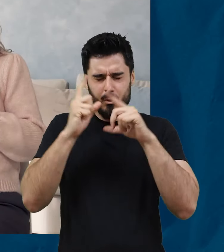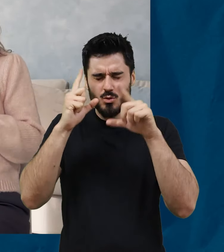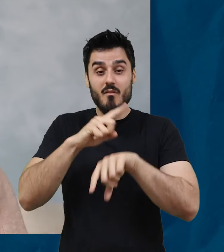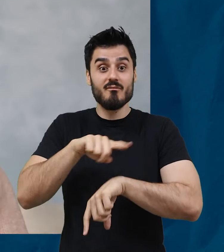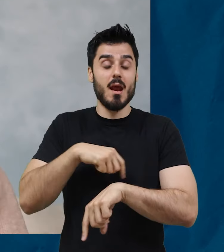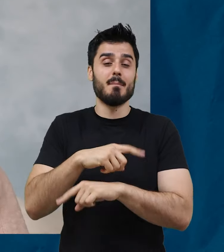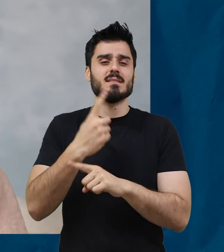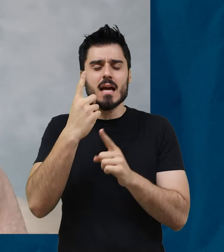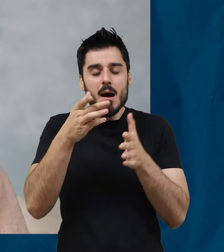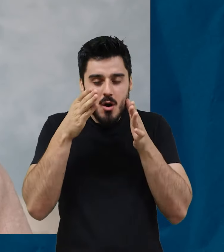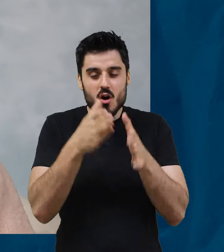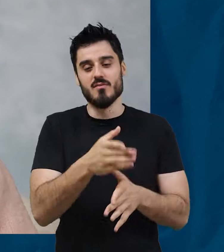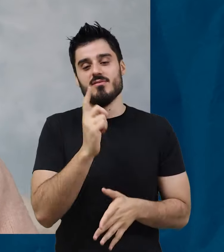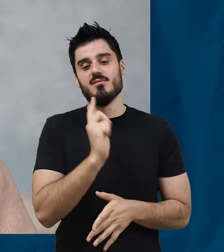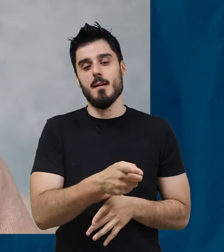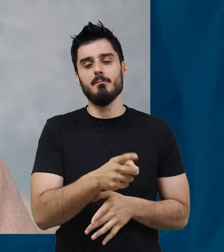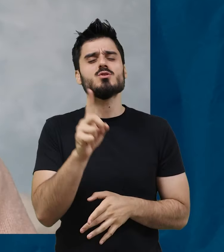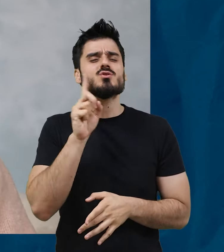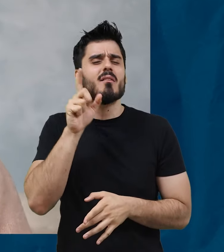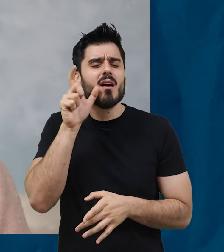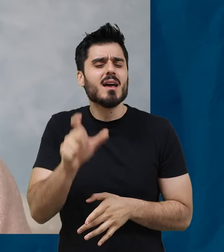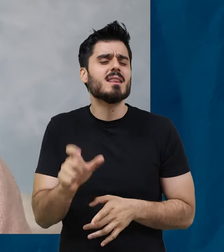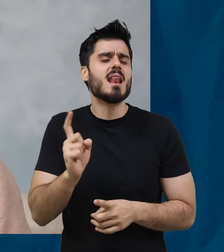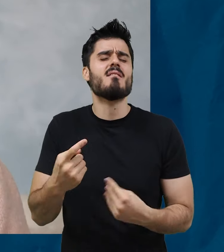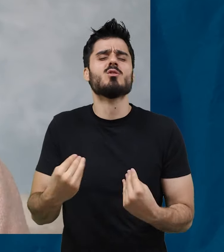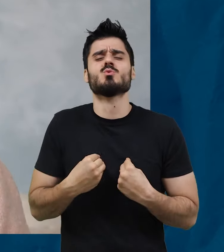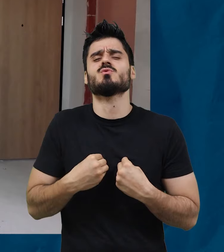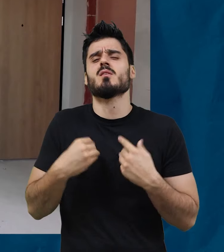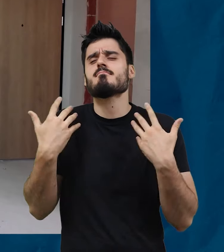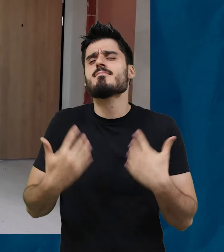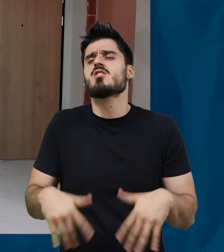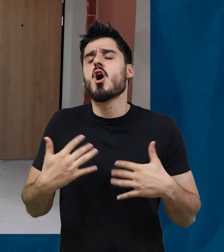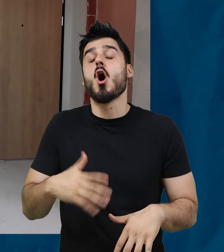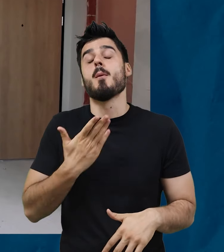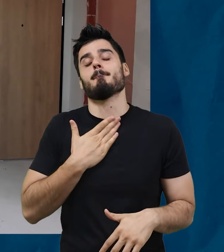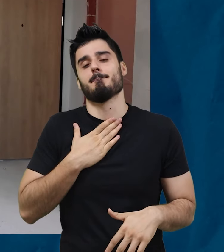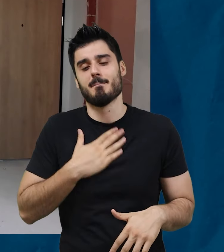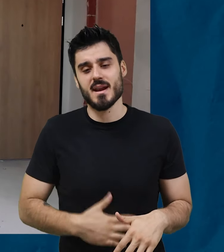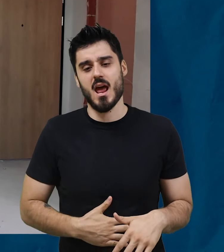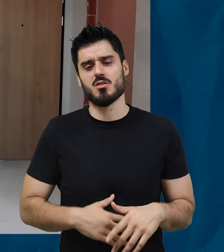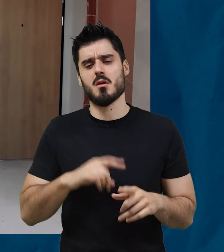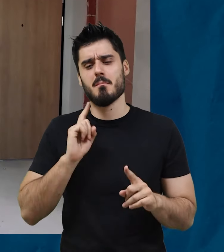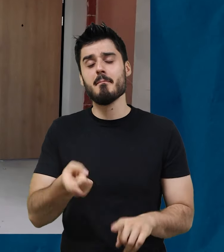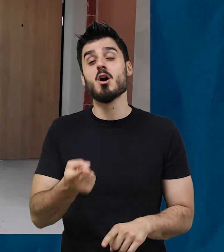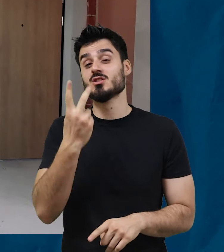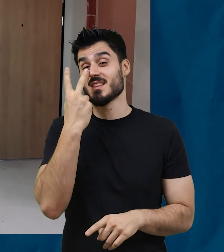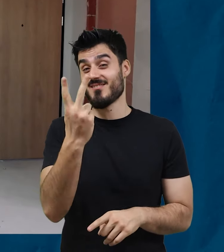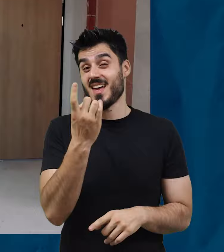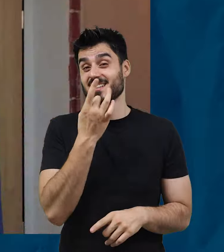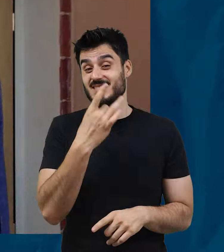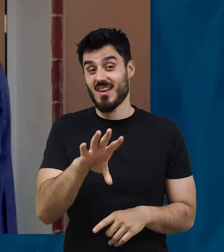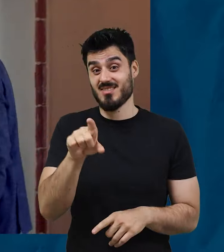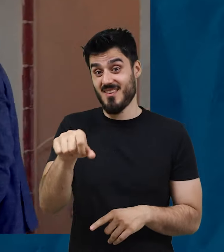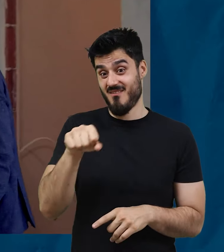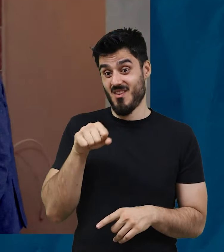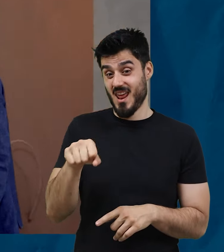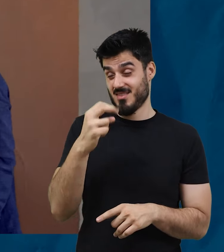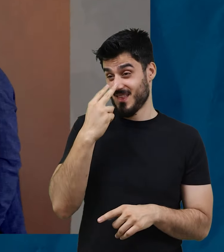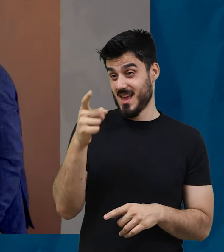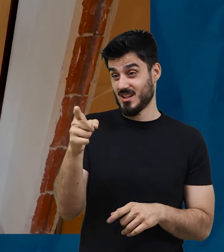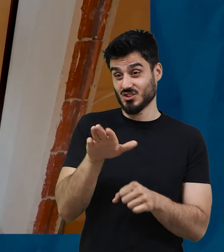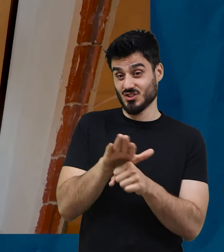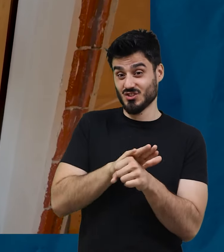мен там трябва човек да се чувства изключително приятно. Може да вкараме тези два цвята, които са на вратата. Черното